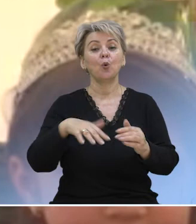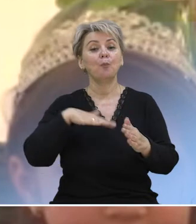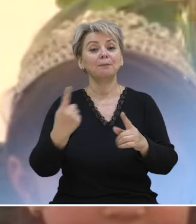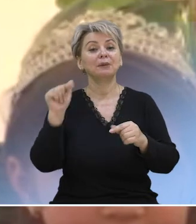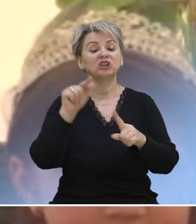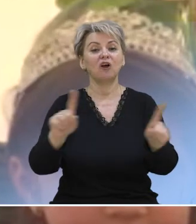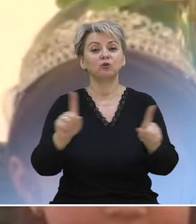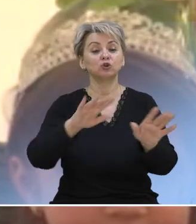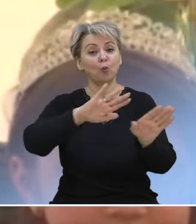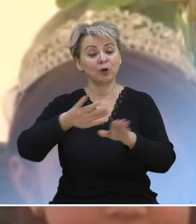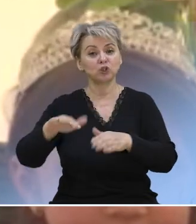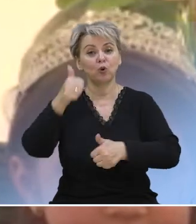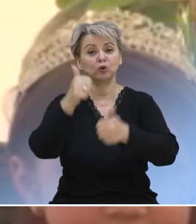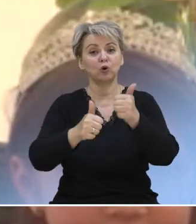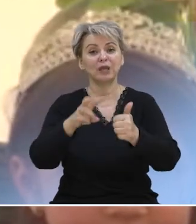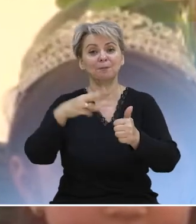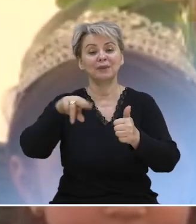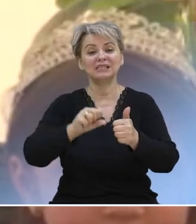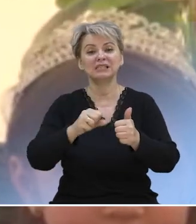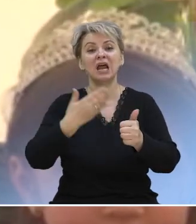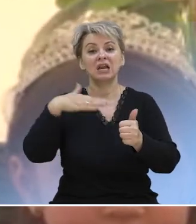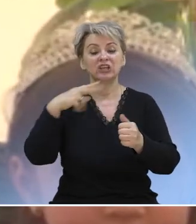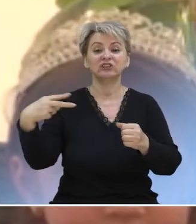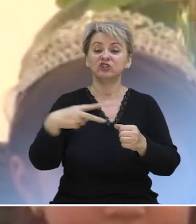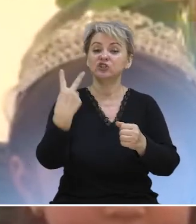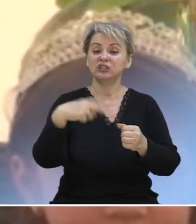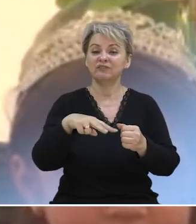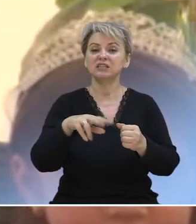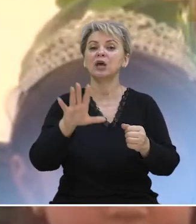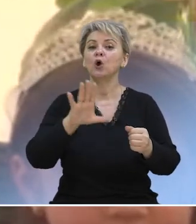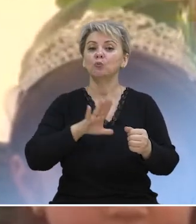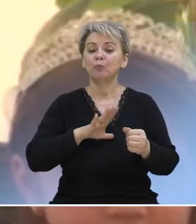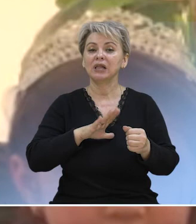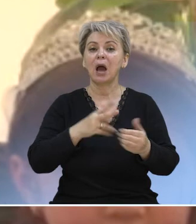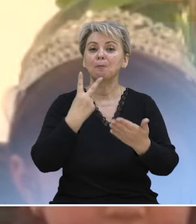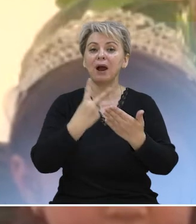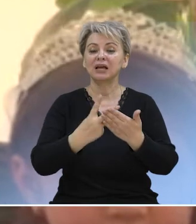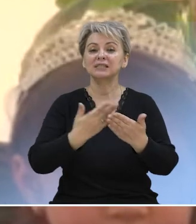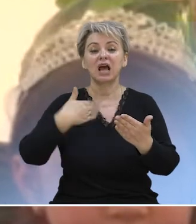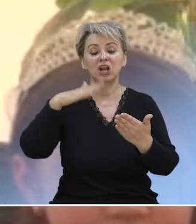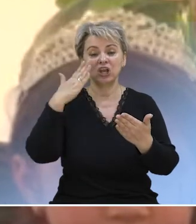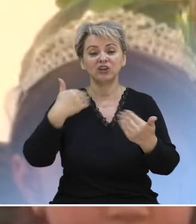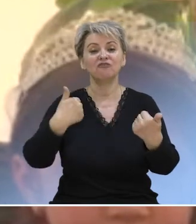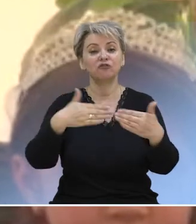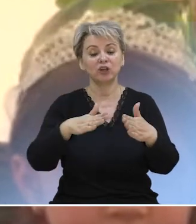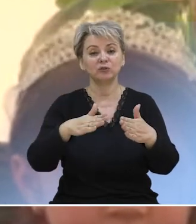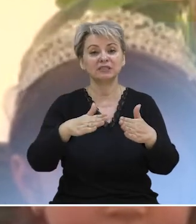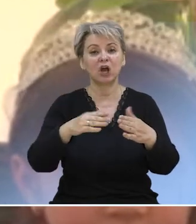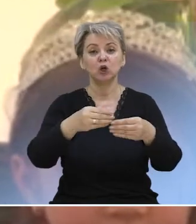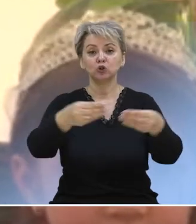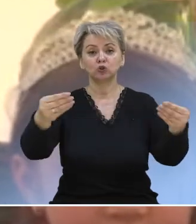Ну, помимо того, что прошел конкурс «Мисс и Мистер Лето 2020», состоялась еще презентация летнего